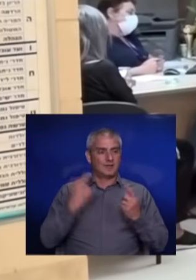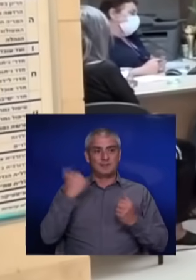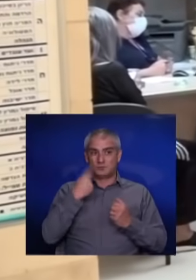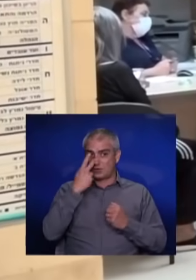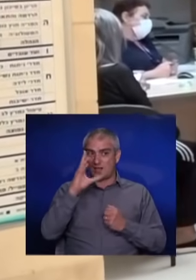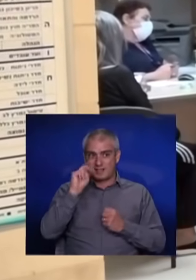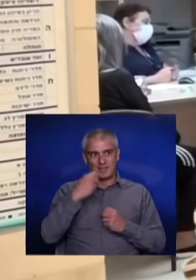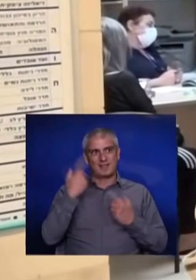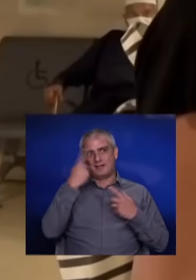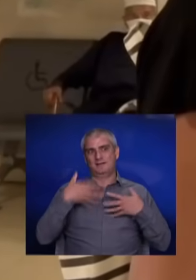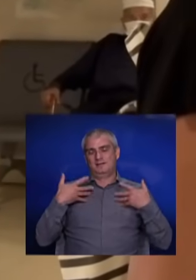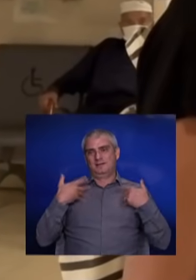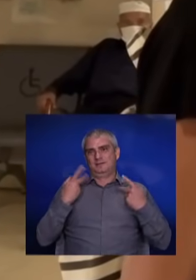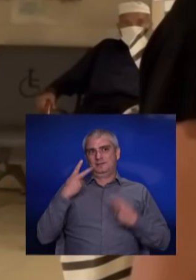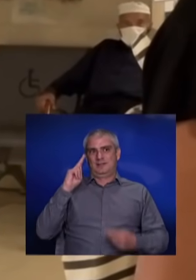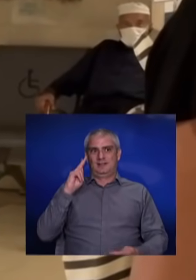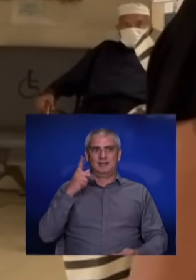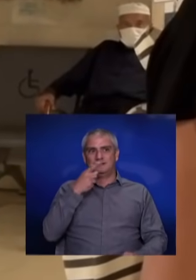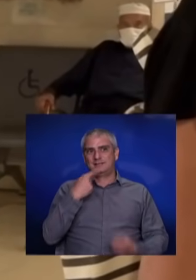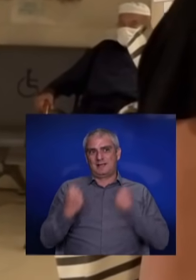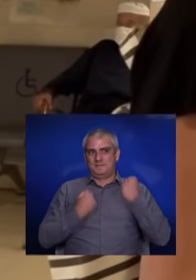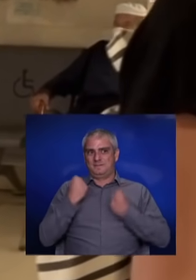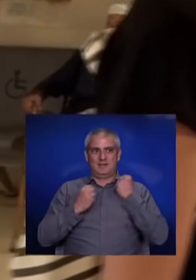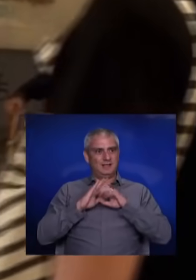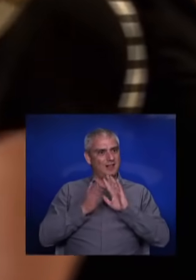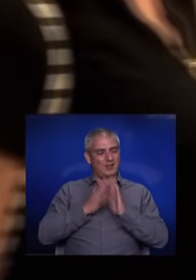דנה, המצב רוח משתפר. זה המרץ לכל ה...